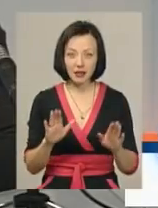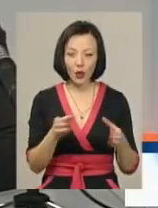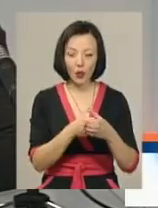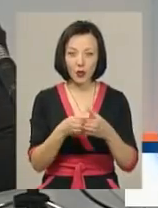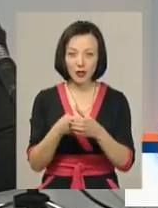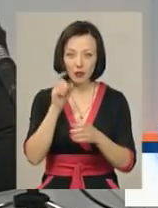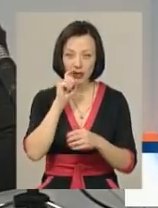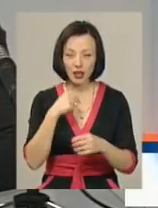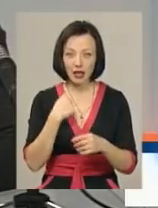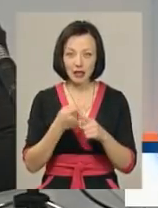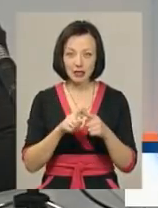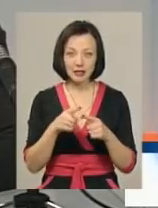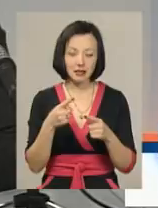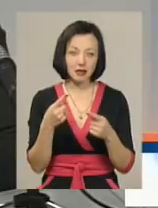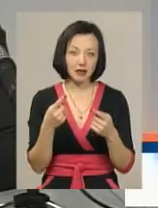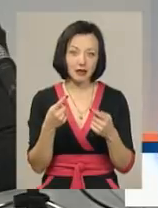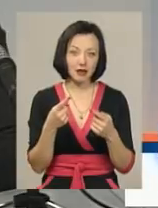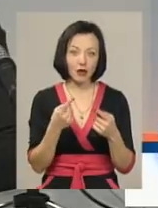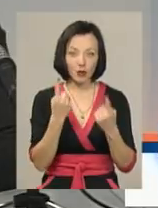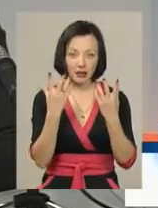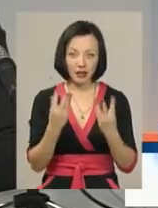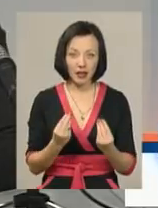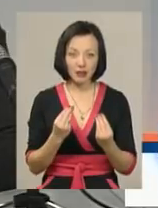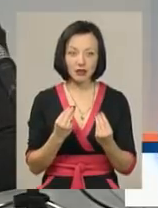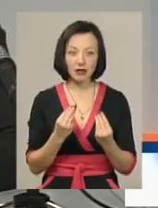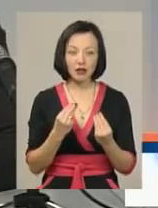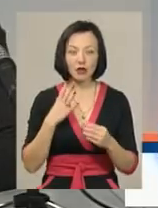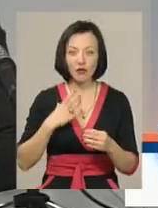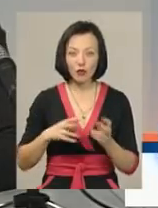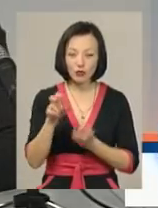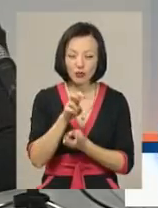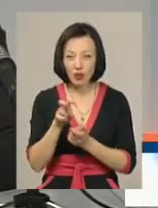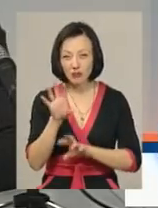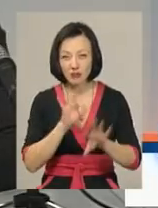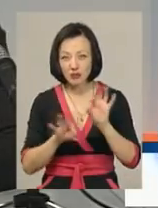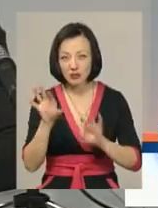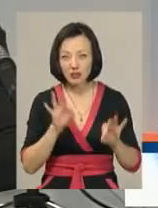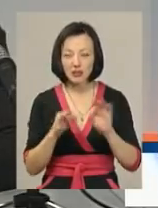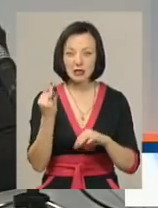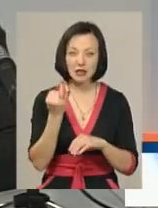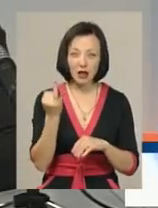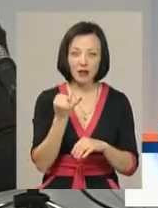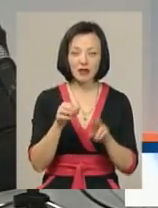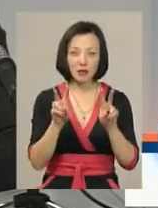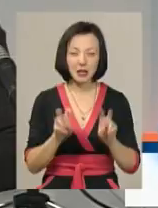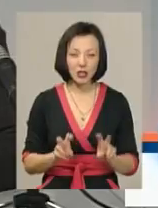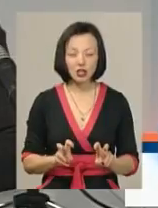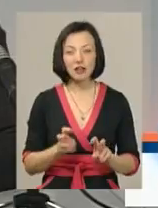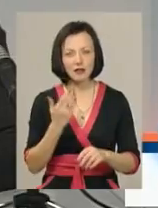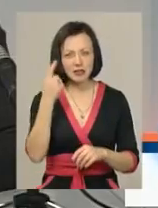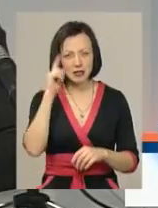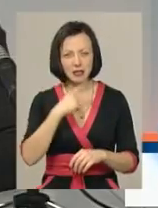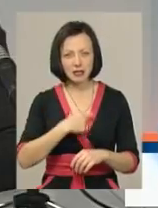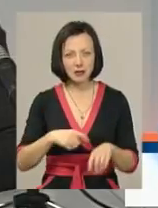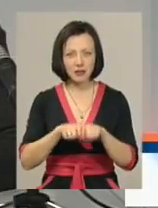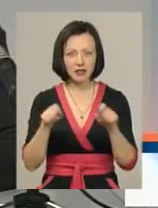гуртів я на це витратила десь цілий день тому що доводилось все-таки вишуковувати щоб це було щось цікаве тематичне ви знаєте я для